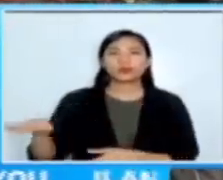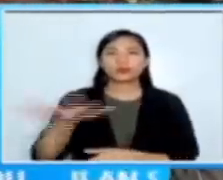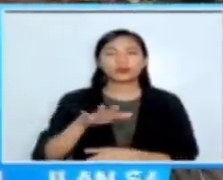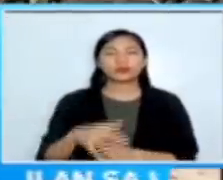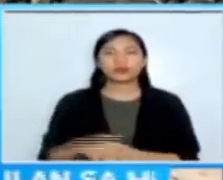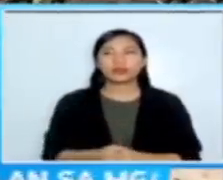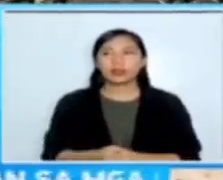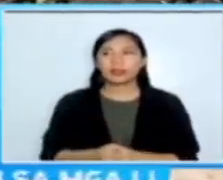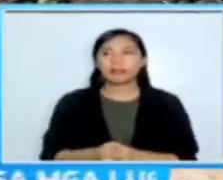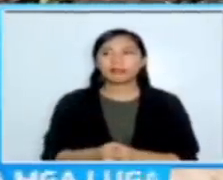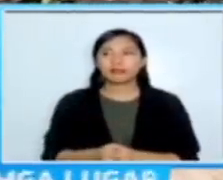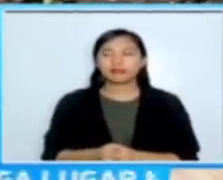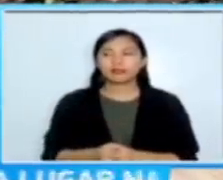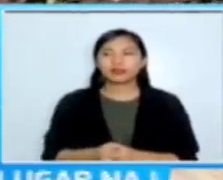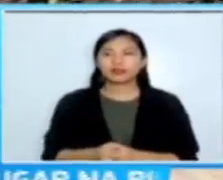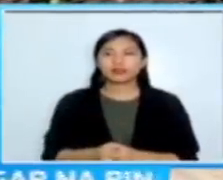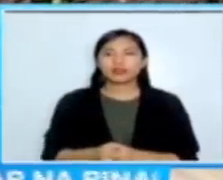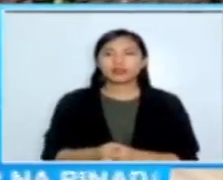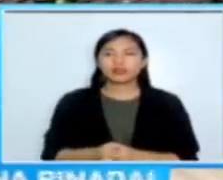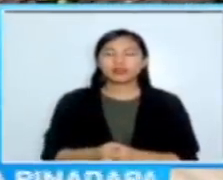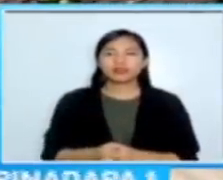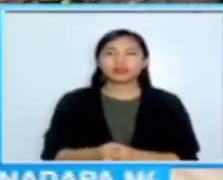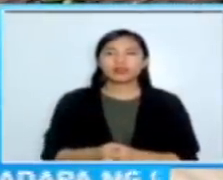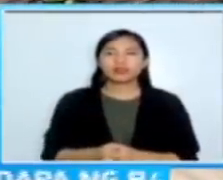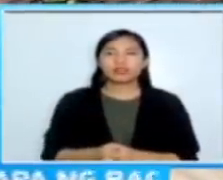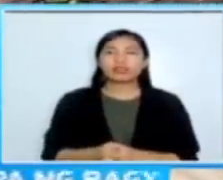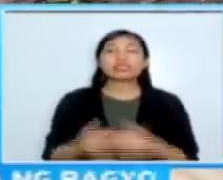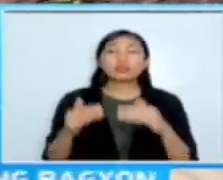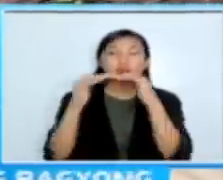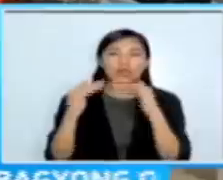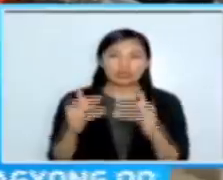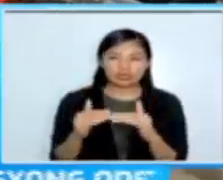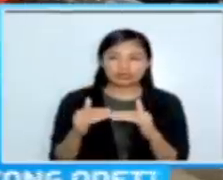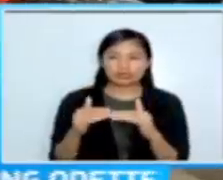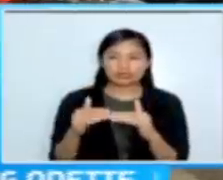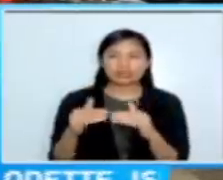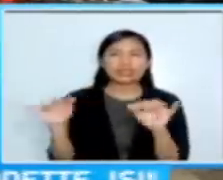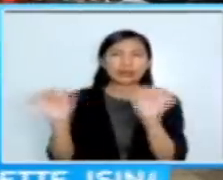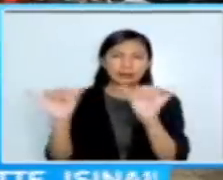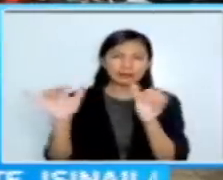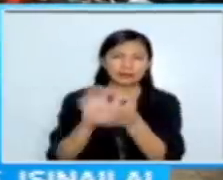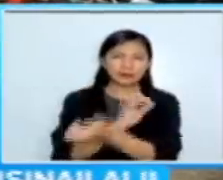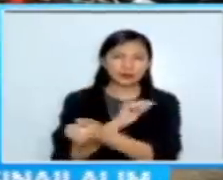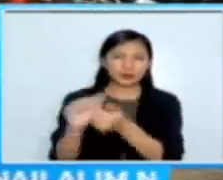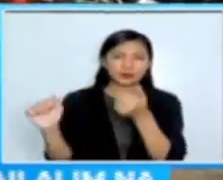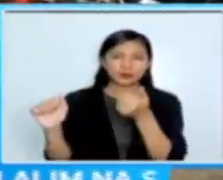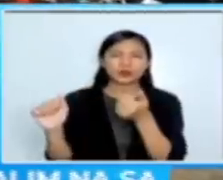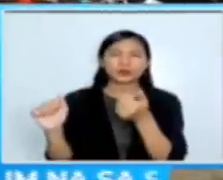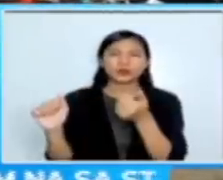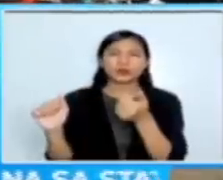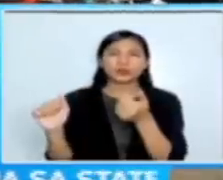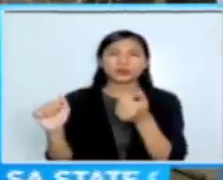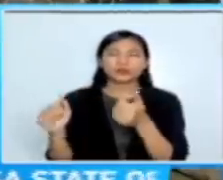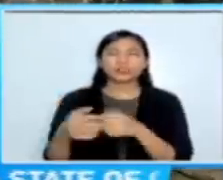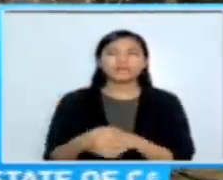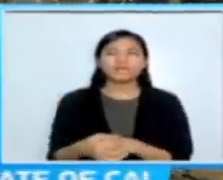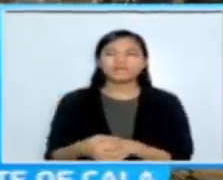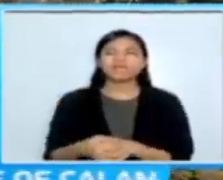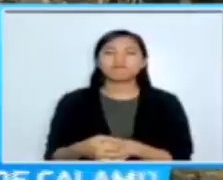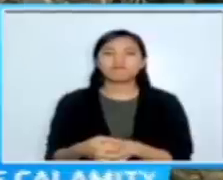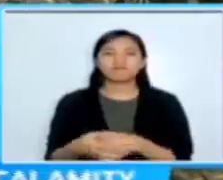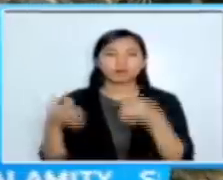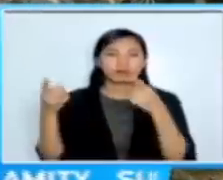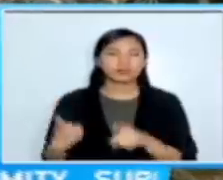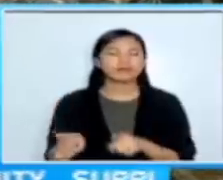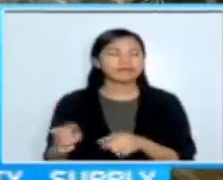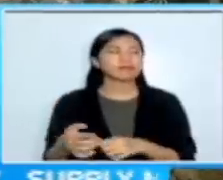most damage kasi pare-pareho ang pagtingin ko sa kanilang lahat, mm-hmm. pare-pareho talagang wala. Kumusta po ang casualty number po